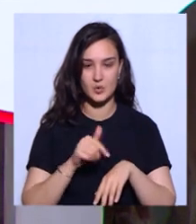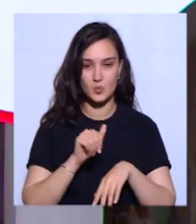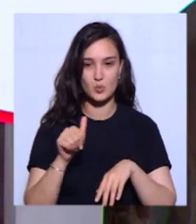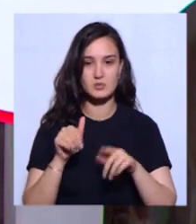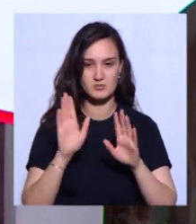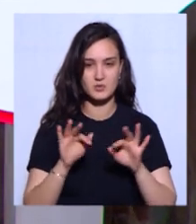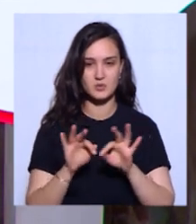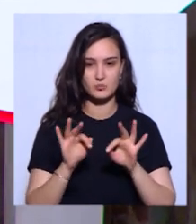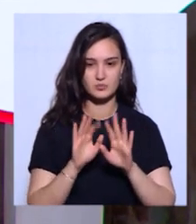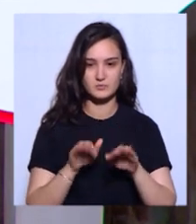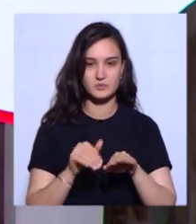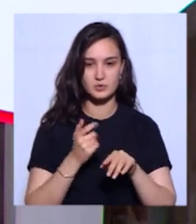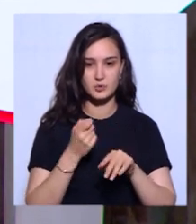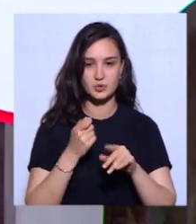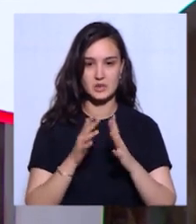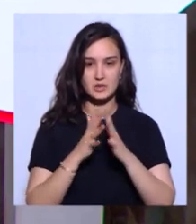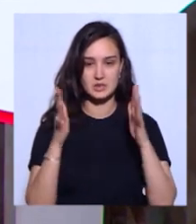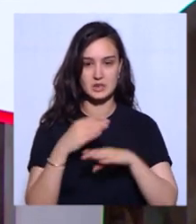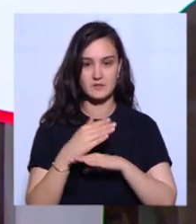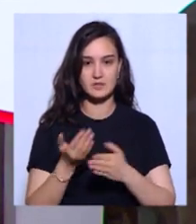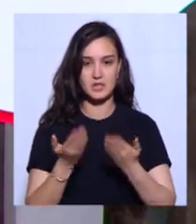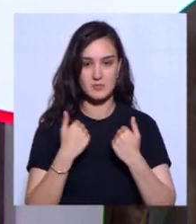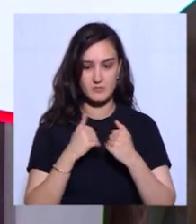ცოტა დიდი თევზი გამომსვლია, მაგრამ არა უშსე.